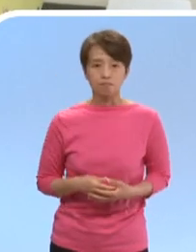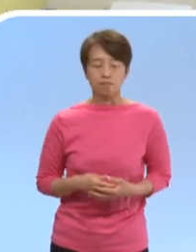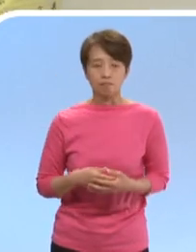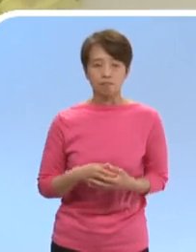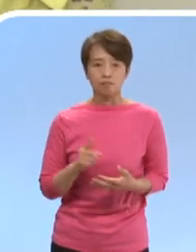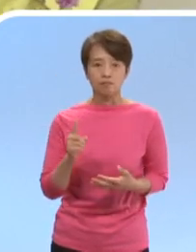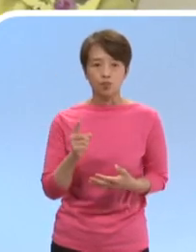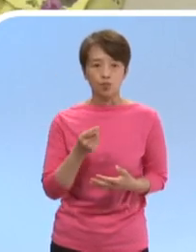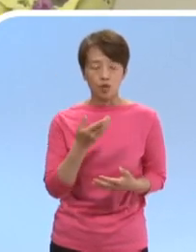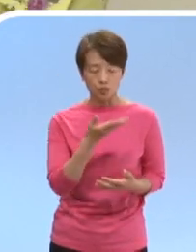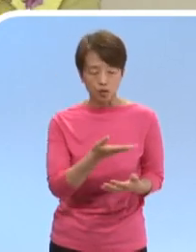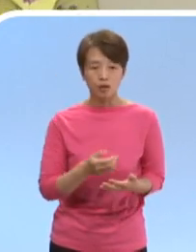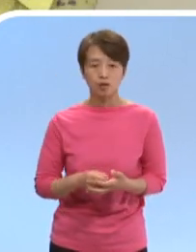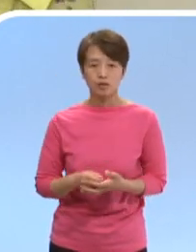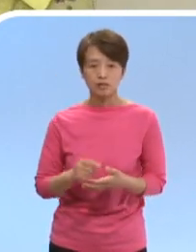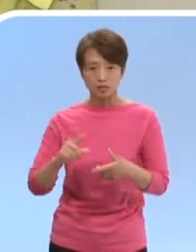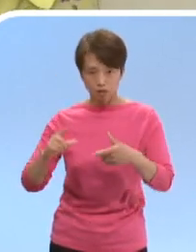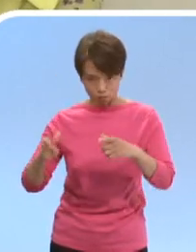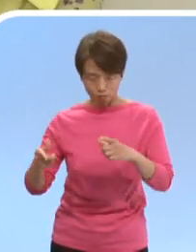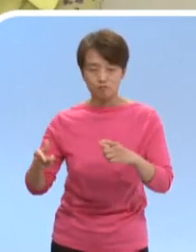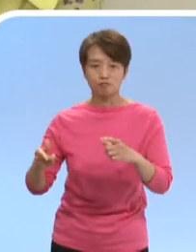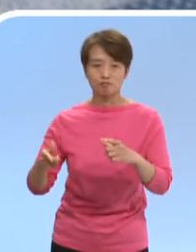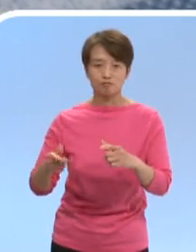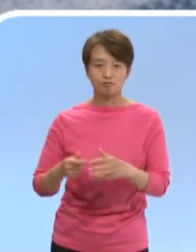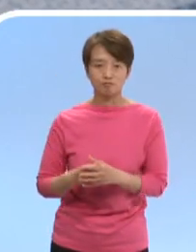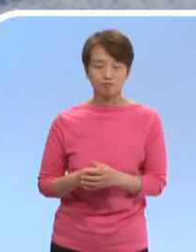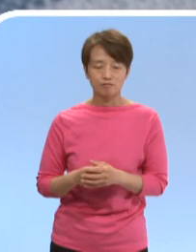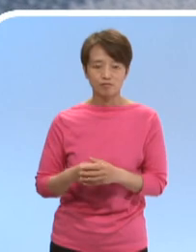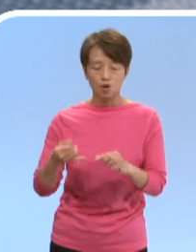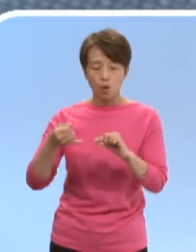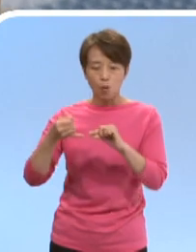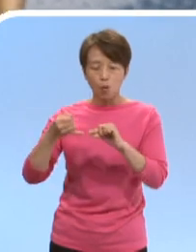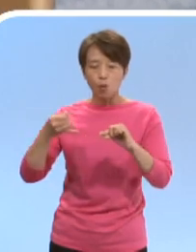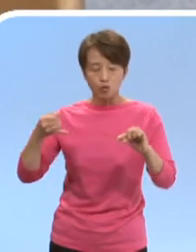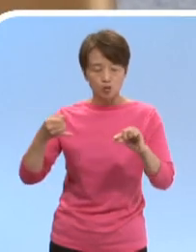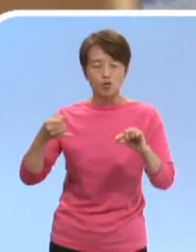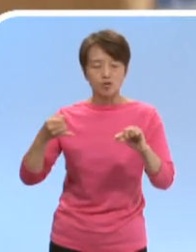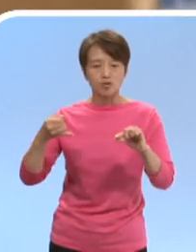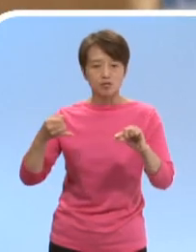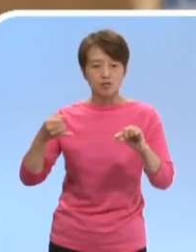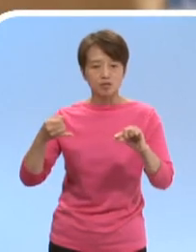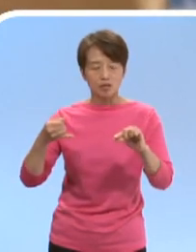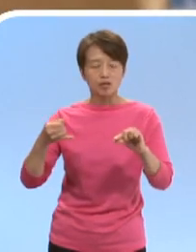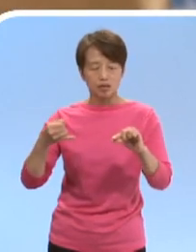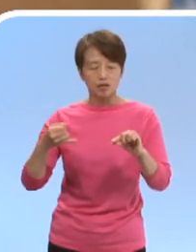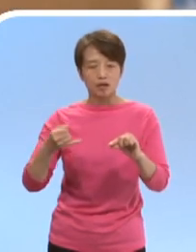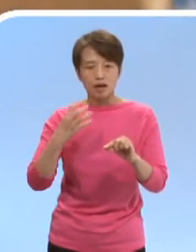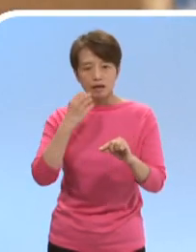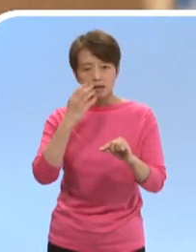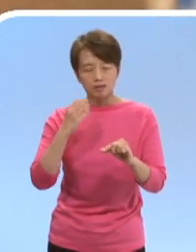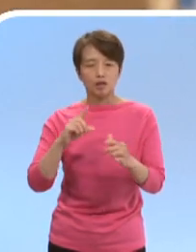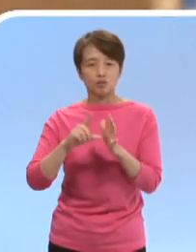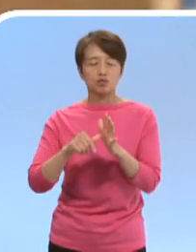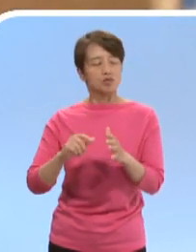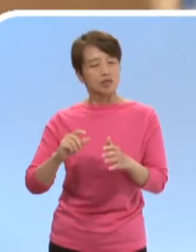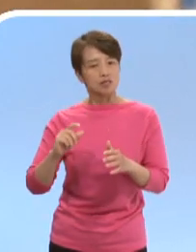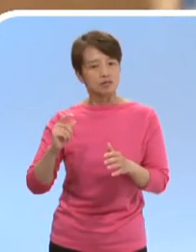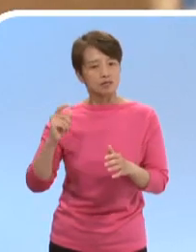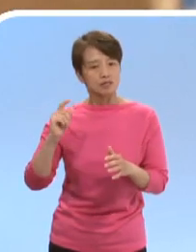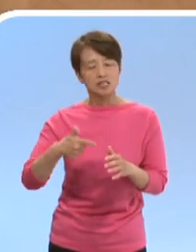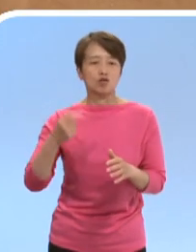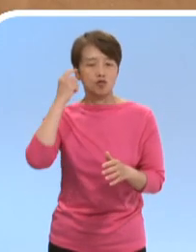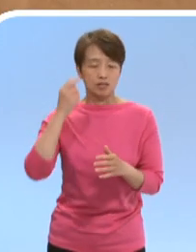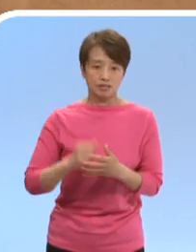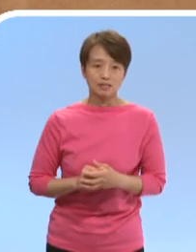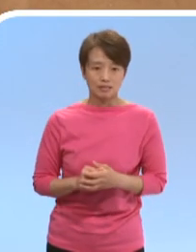いかがでしょう。 わ、 うん、違いますか、 うんうんうん、 細いからなんていうの、プリッと感というか、 小麦の香りがより一層、 うん、